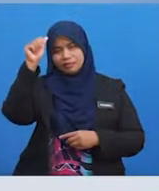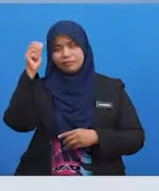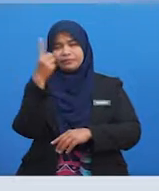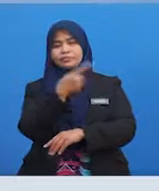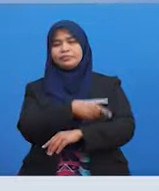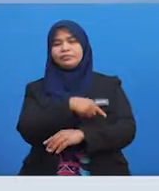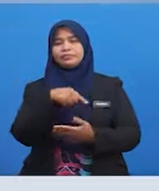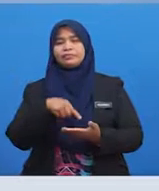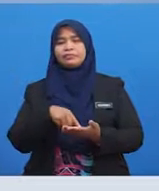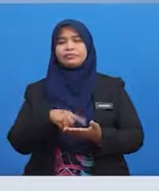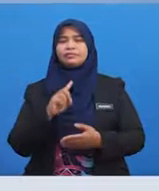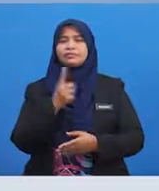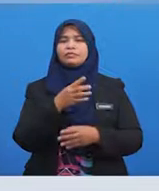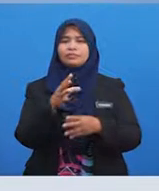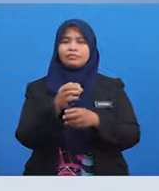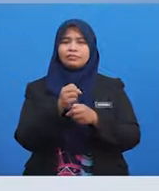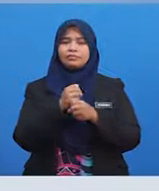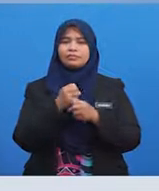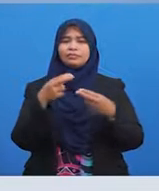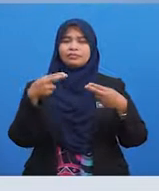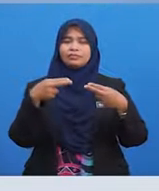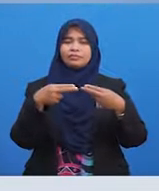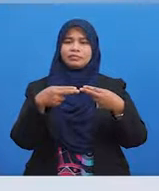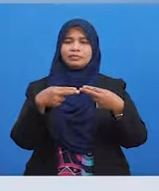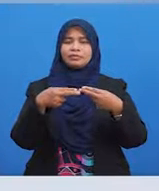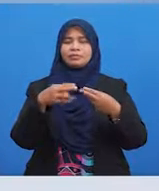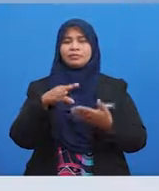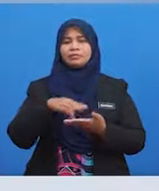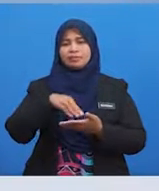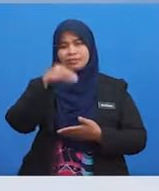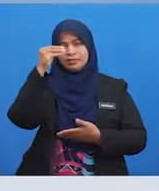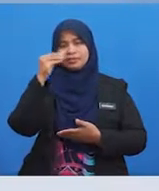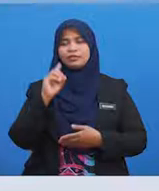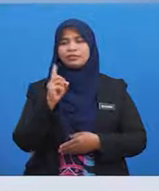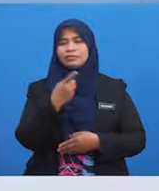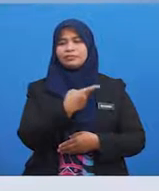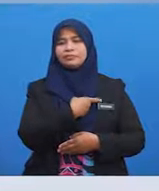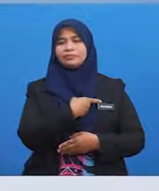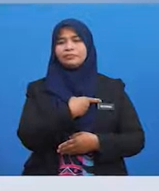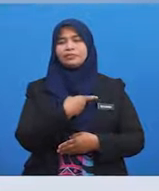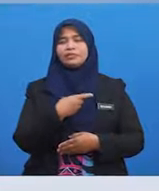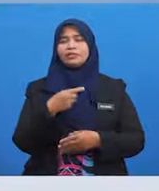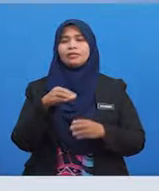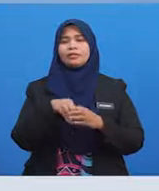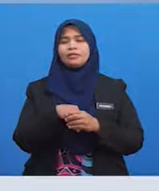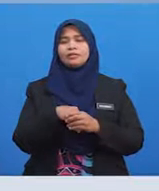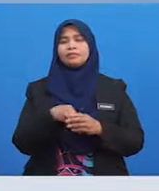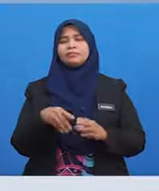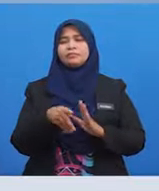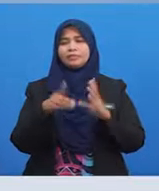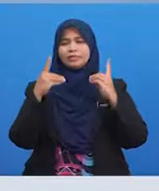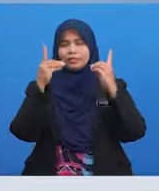ini kita dapat menyambung lagi pembelajaran kita dalam